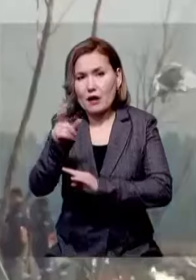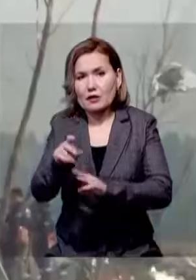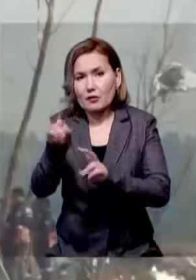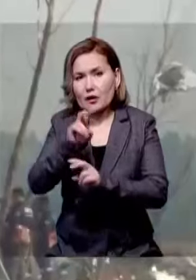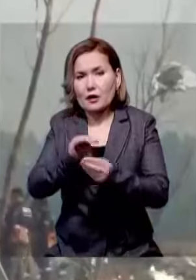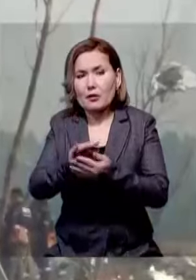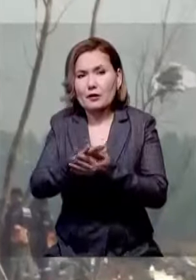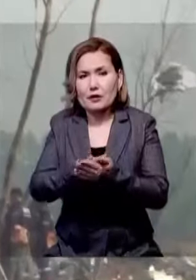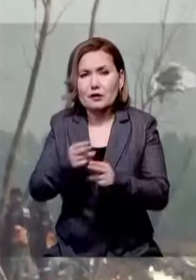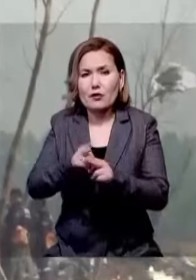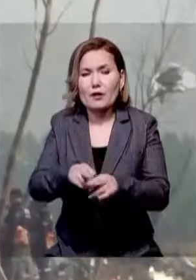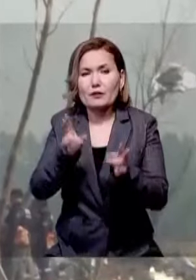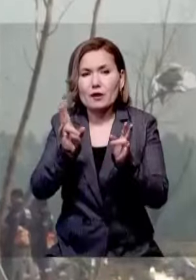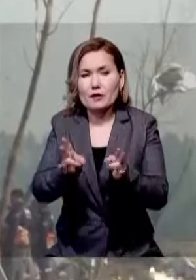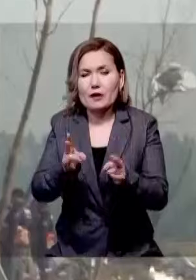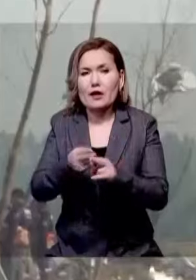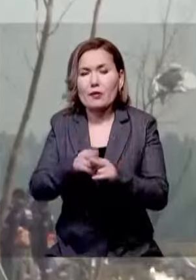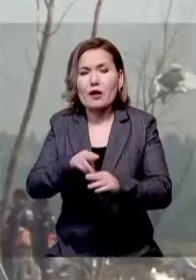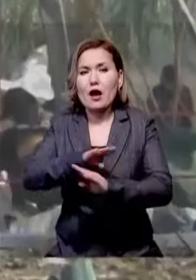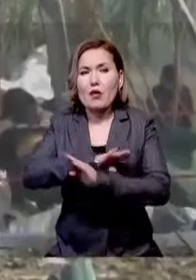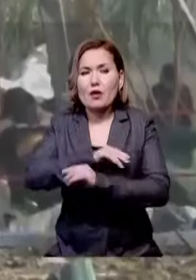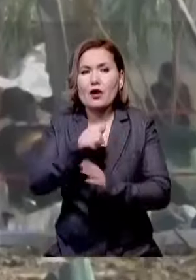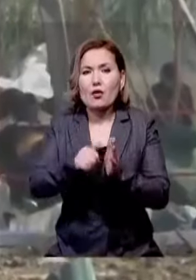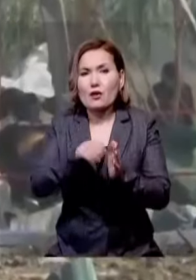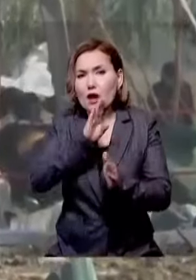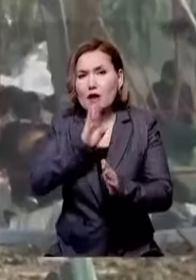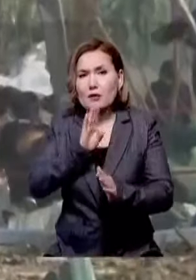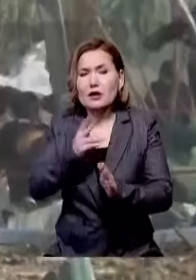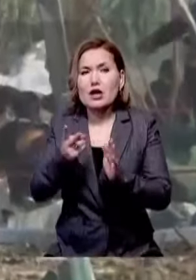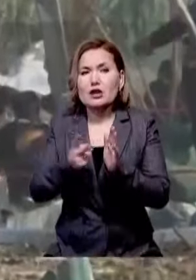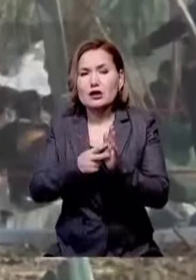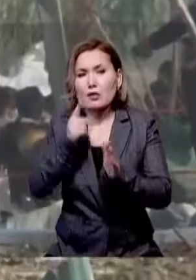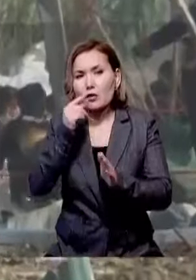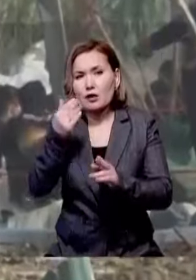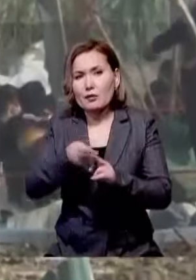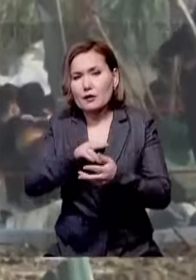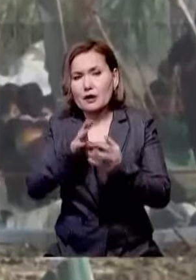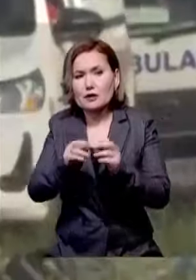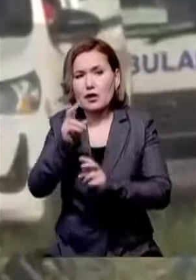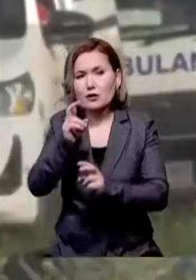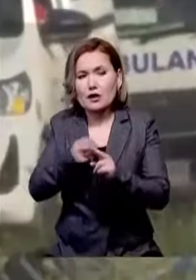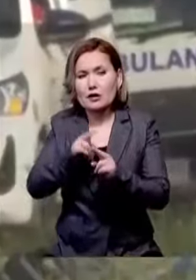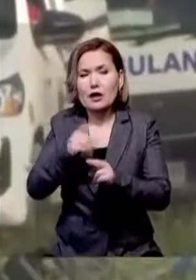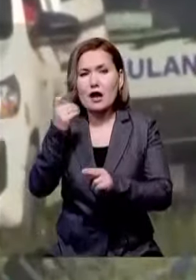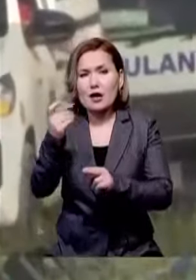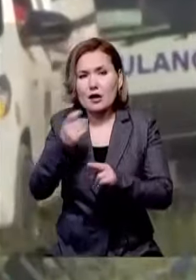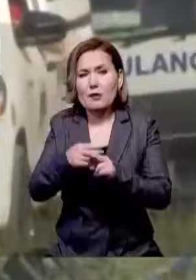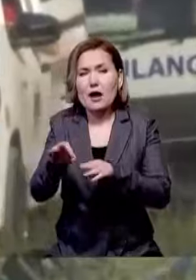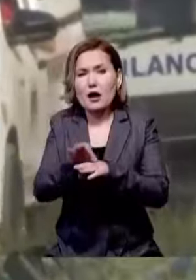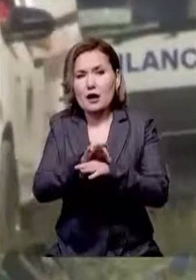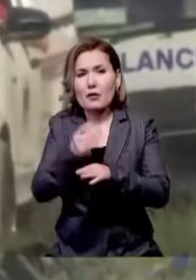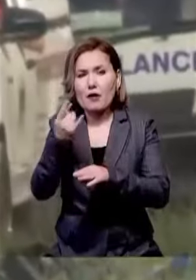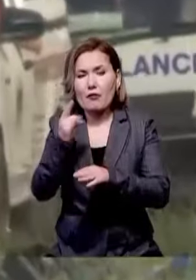жоқ. Алдын ала мәлімет бойынша опат болғандардың 16-сы әйел, 7-і ер адам. Олардың қатарында зауыт қожайының әйелі